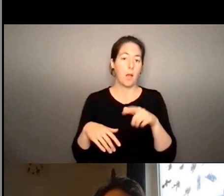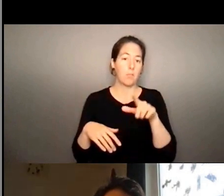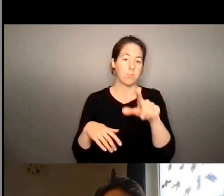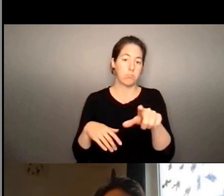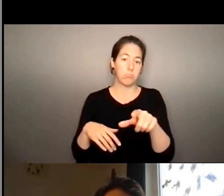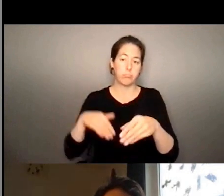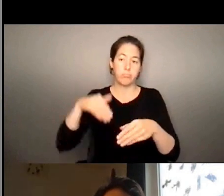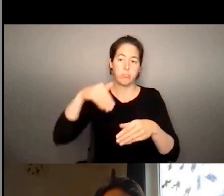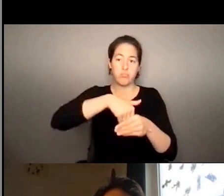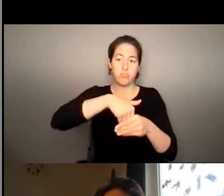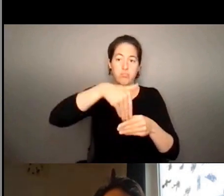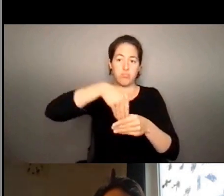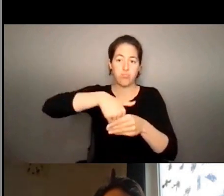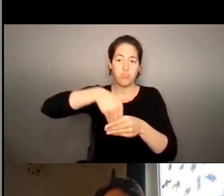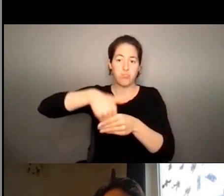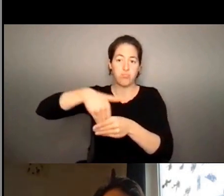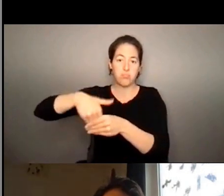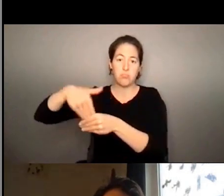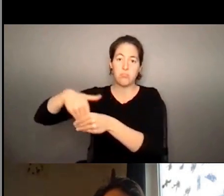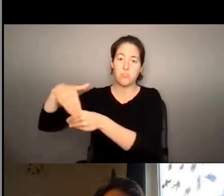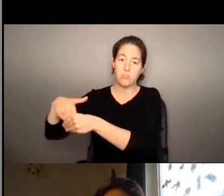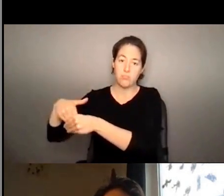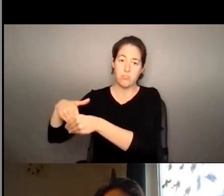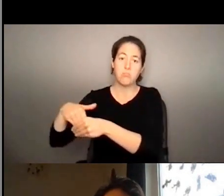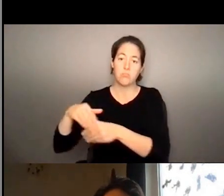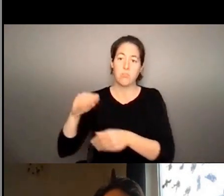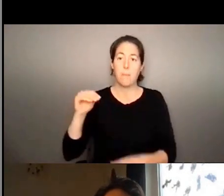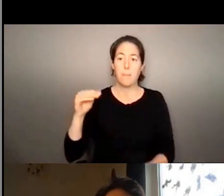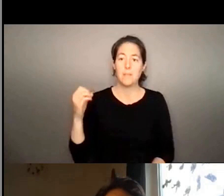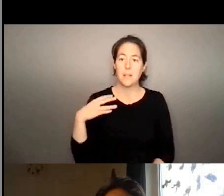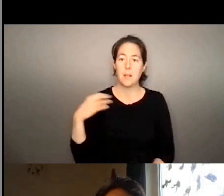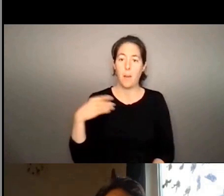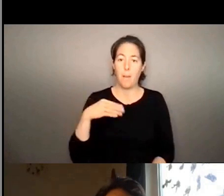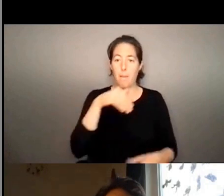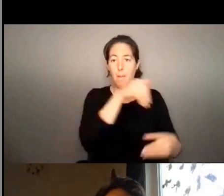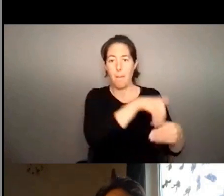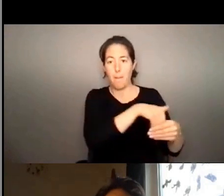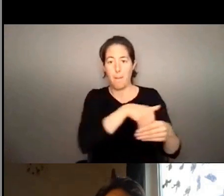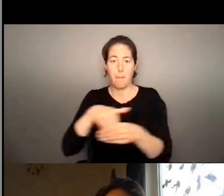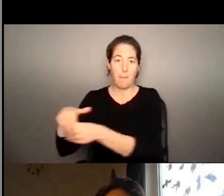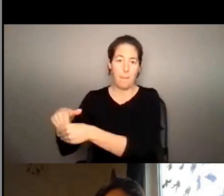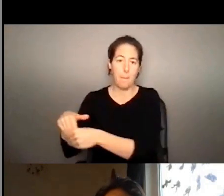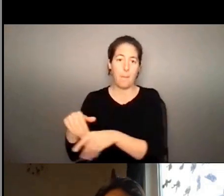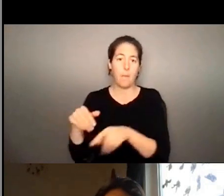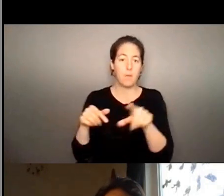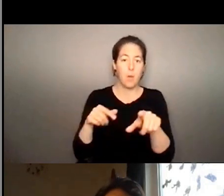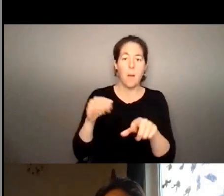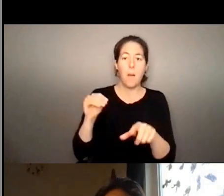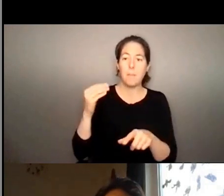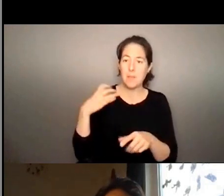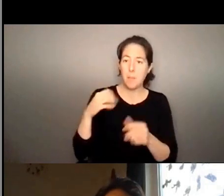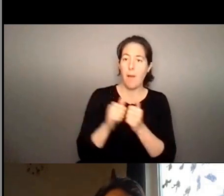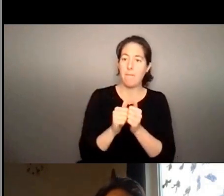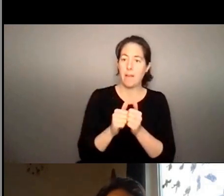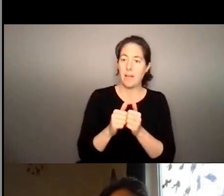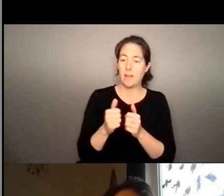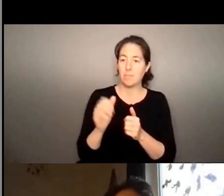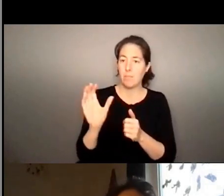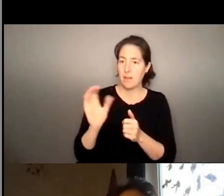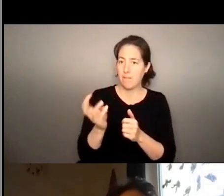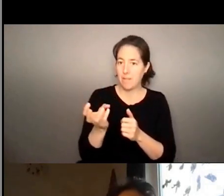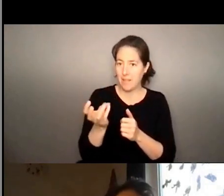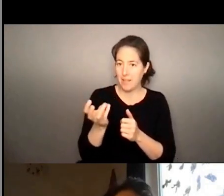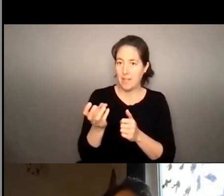gaver là, ou remplir cette ouverture-là de mycélium. Fait qu'ici, c'est un mycélium qui est avec du marc de café qu'on voit, puis